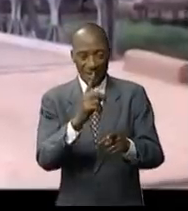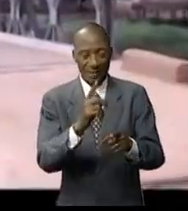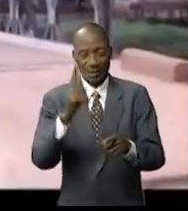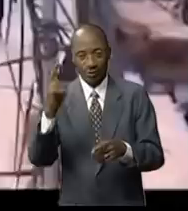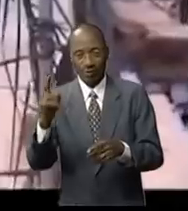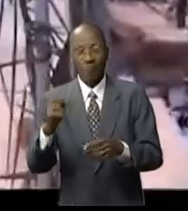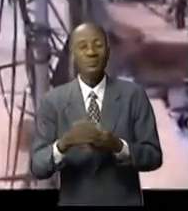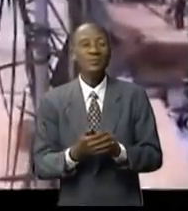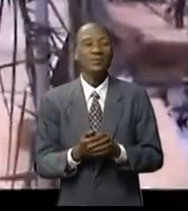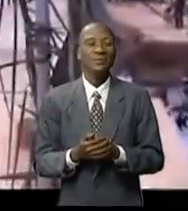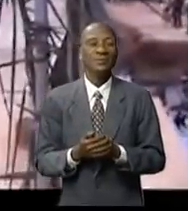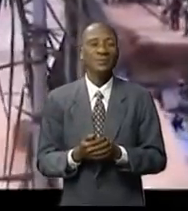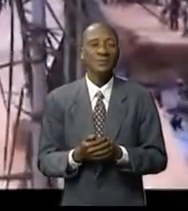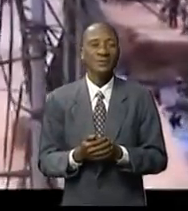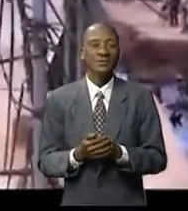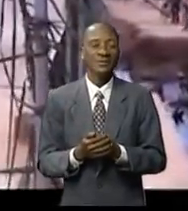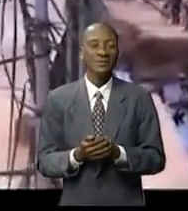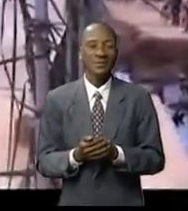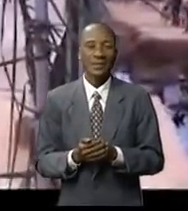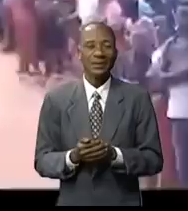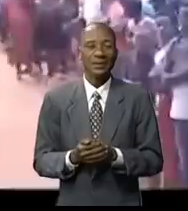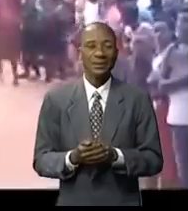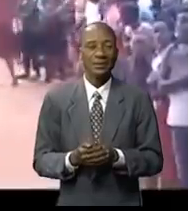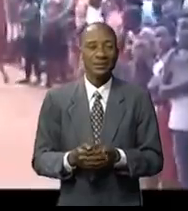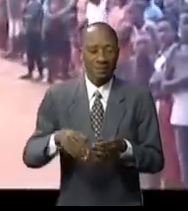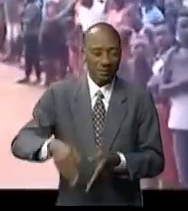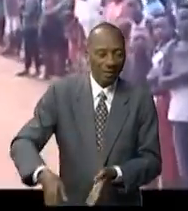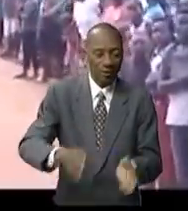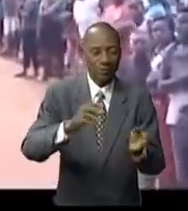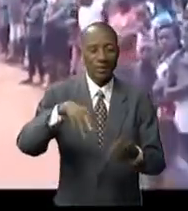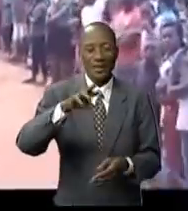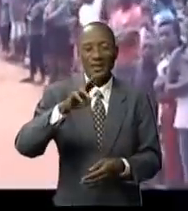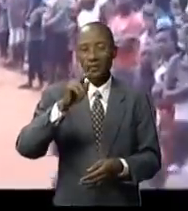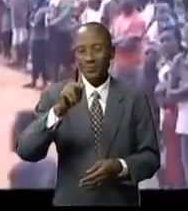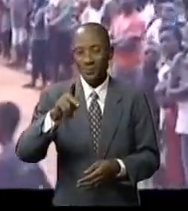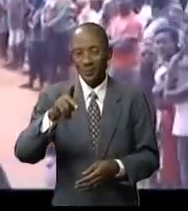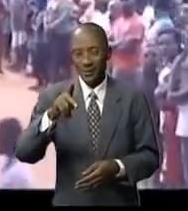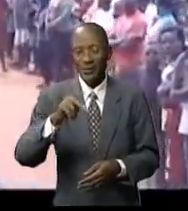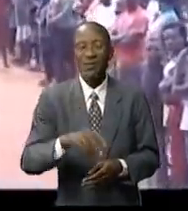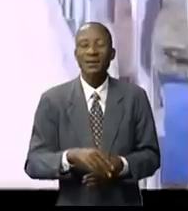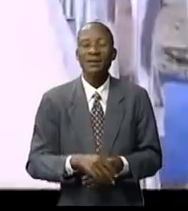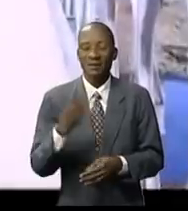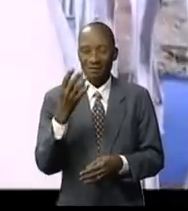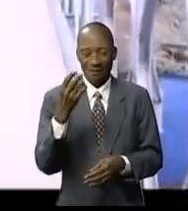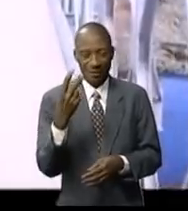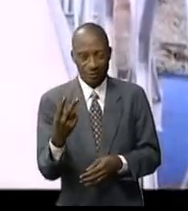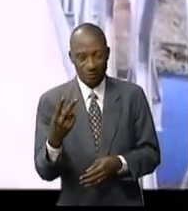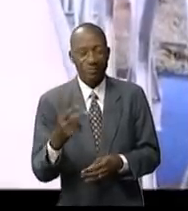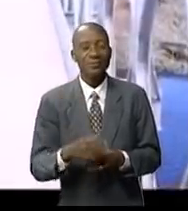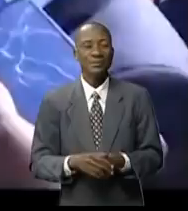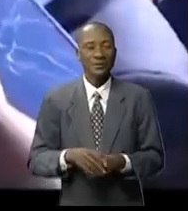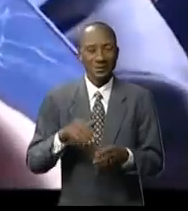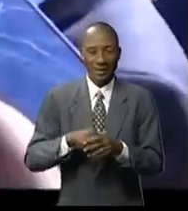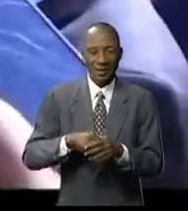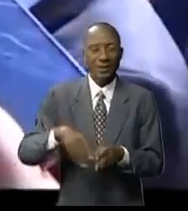au P47 et au PK42 sur la RP322 axe Kolongo-Boujala-Yakamba dans le territoire de Boujala. Ces